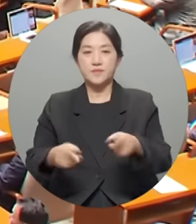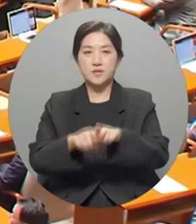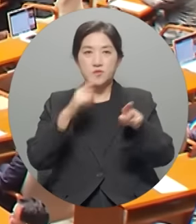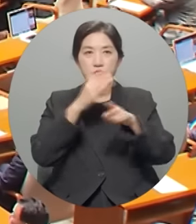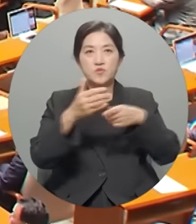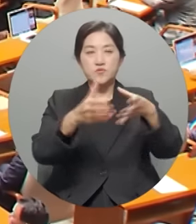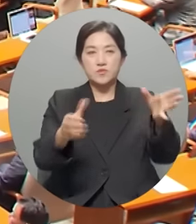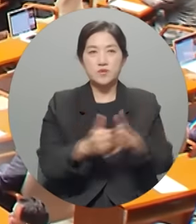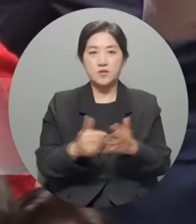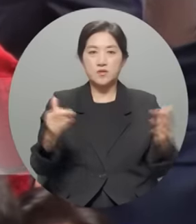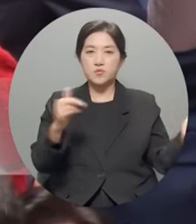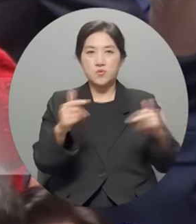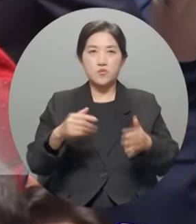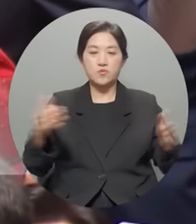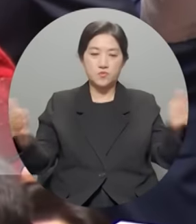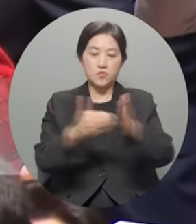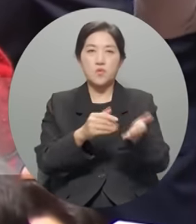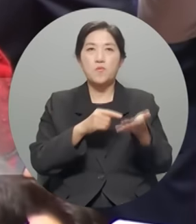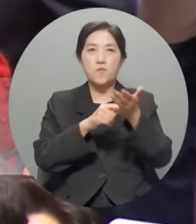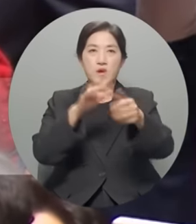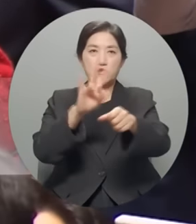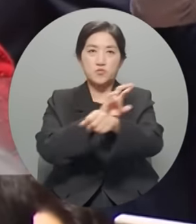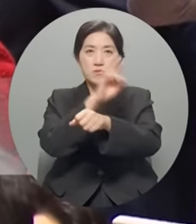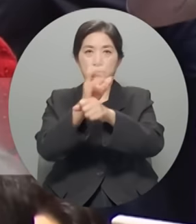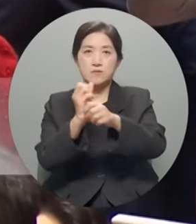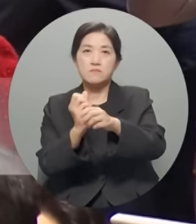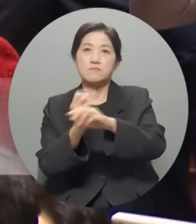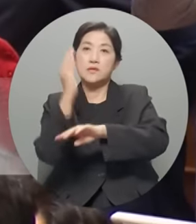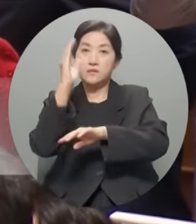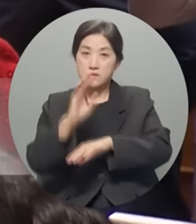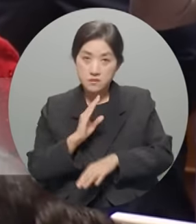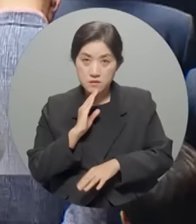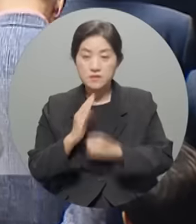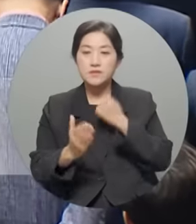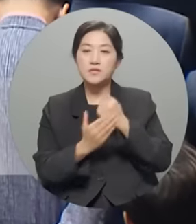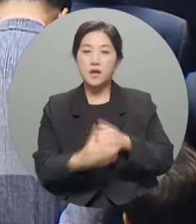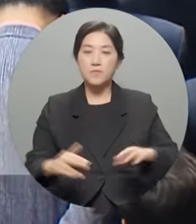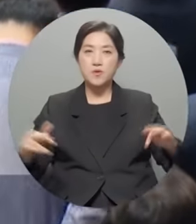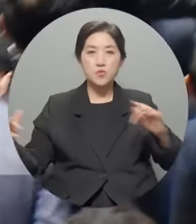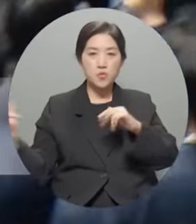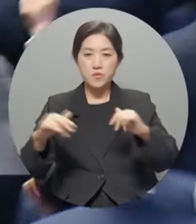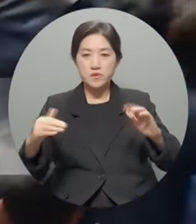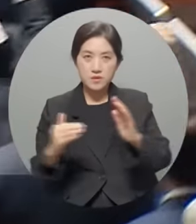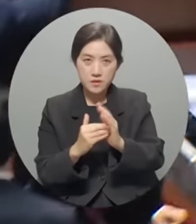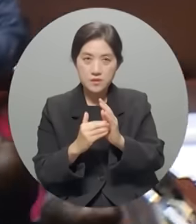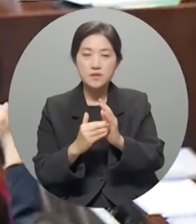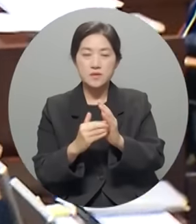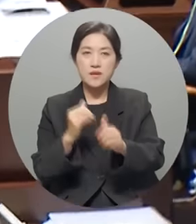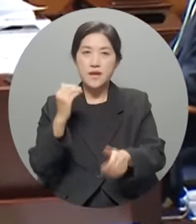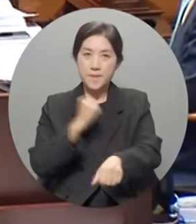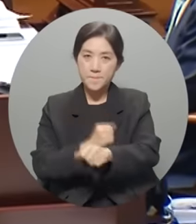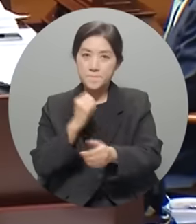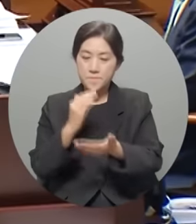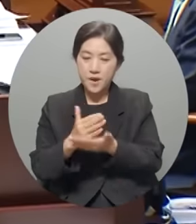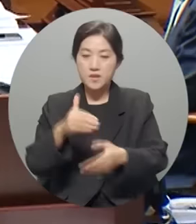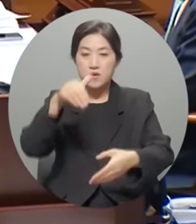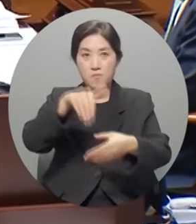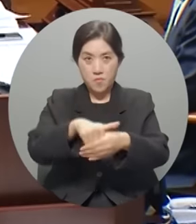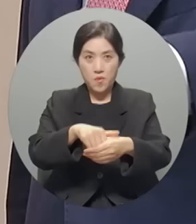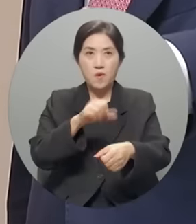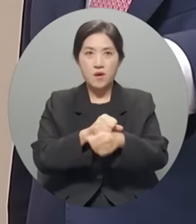더불어민주당이 토론 종결을 요청한 지 24시간이 지났기 때문에 토론을 끝낼지 표결에 붙여야 하는데 이를 막아선